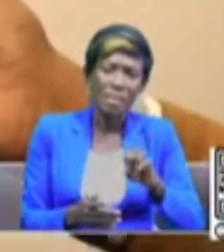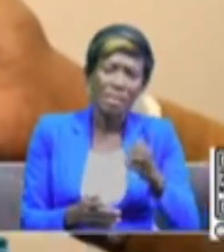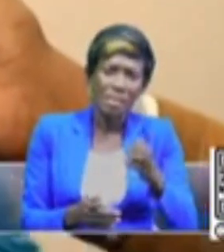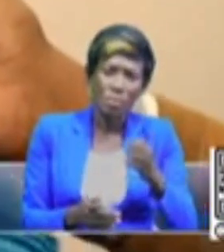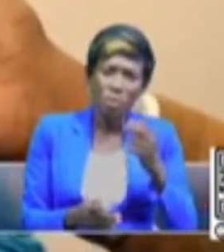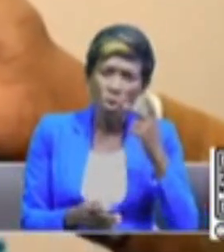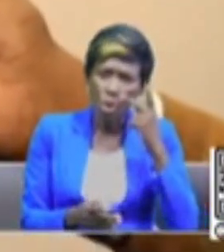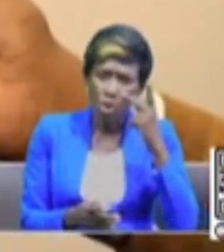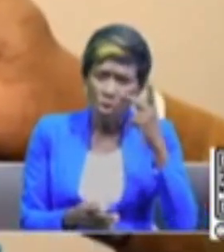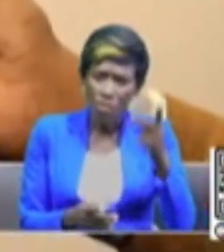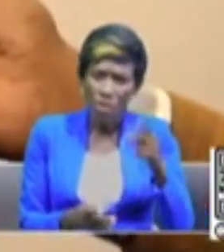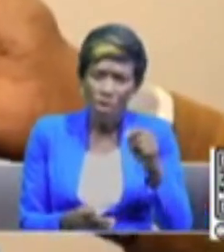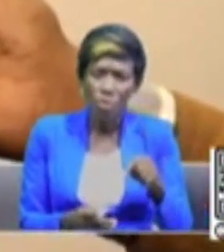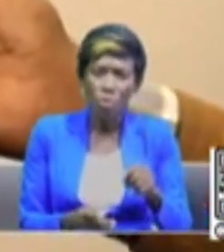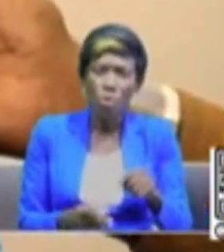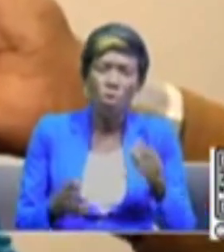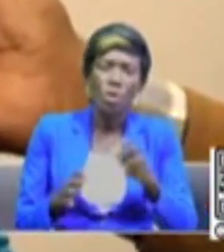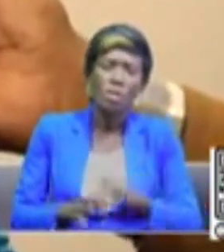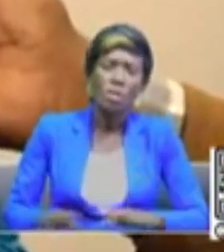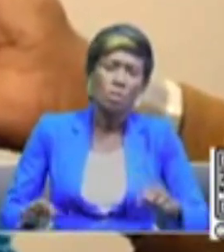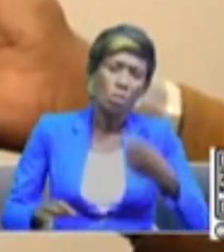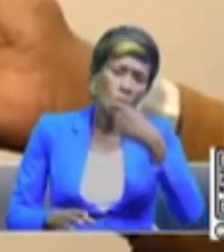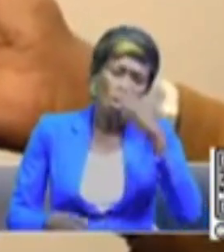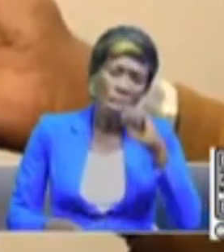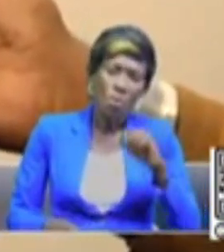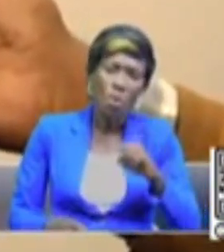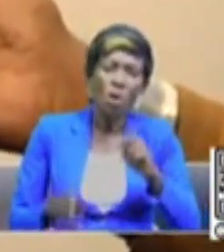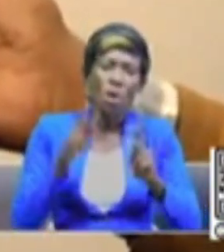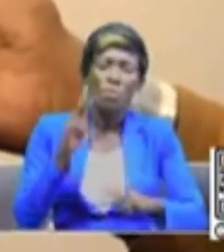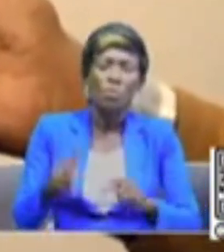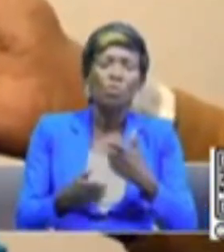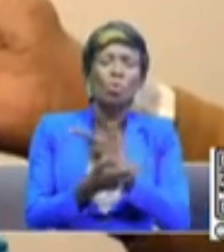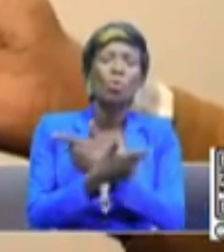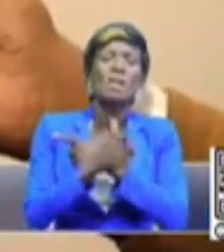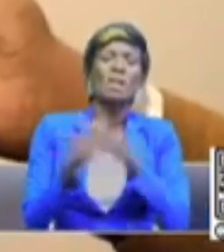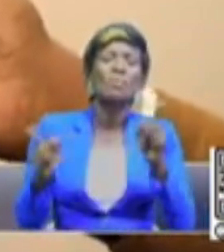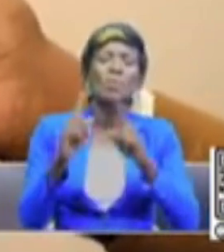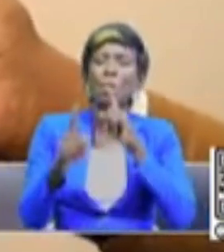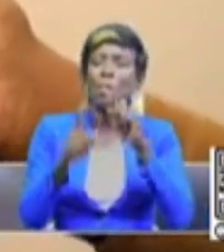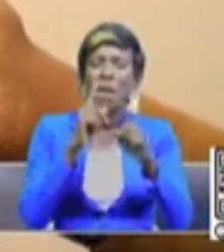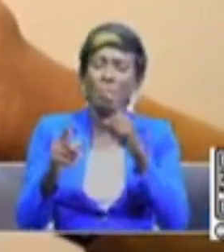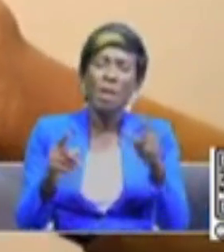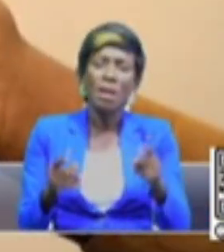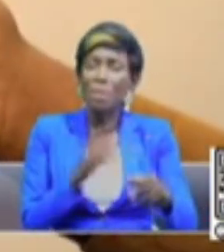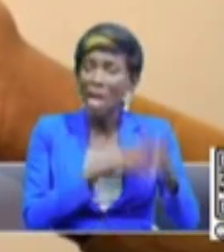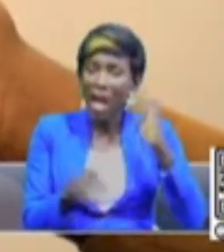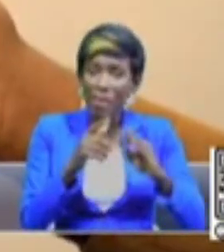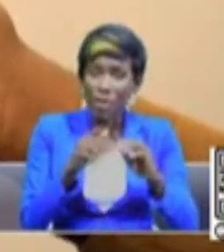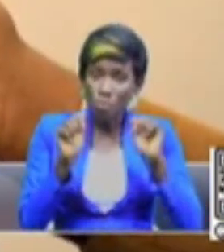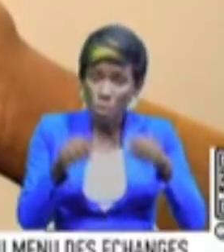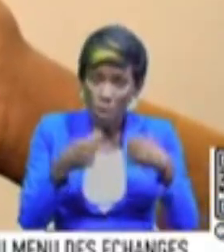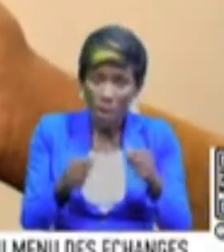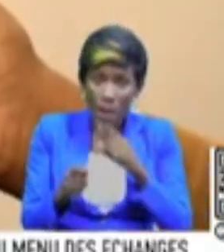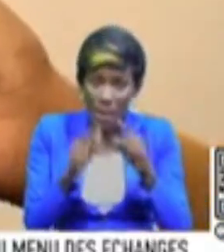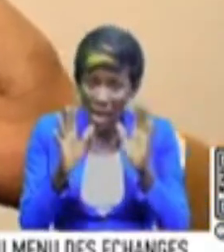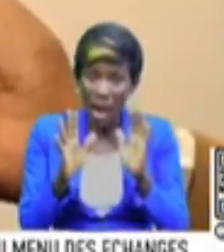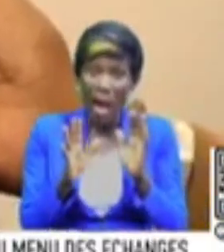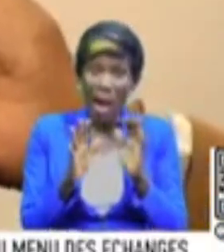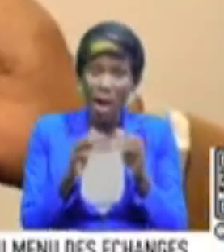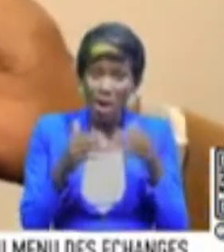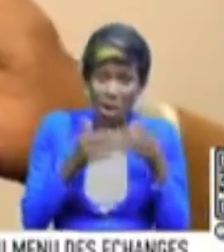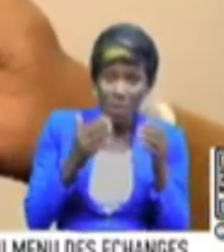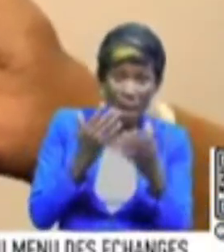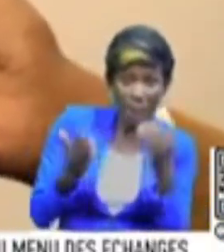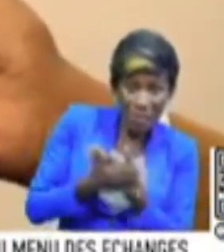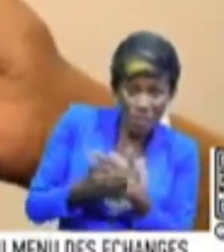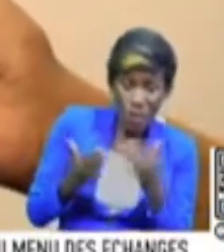que la liberté d'expression a progressé et le progrès de la liberté d'expression, c'est un très bon signe qui montre que le pays se porte bien, qu'il y a bel et bien une